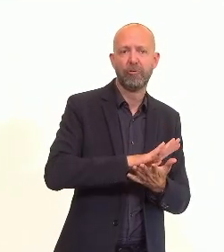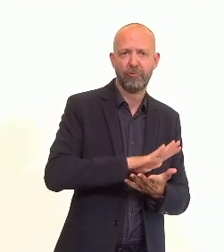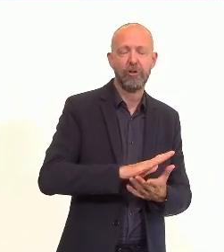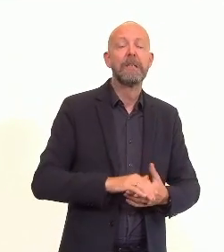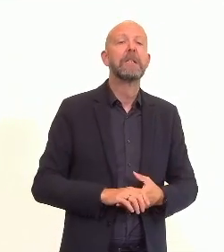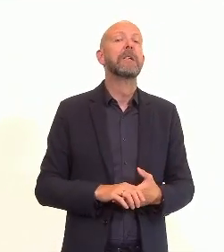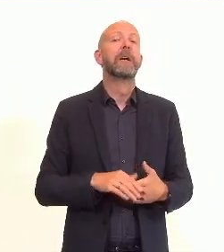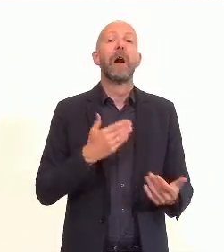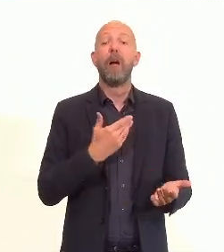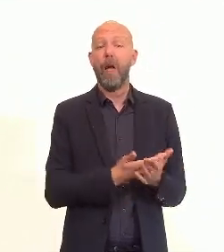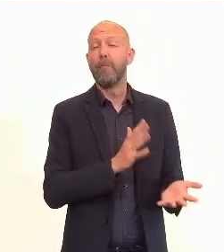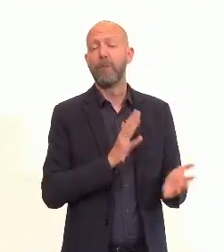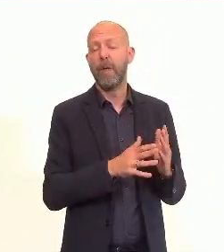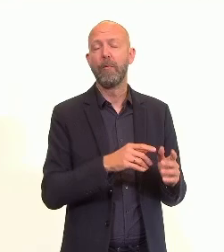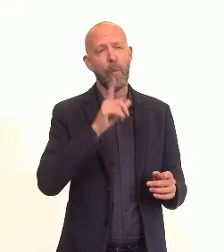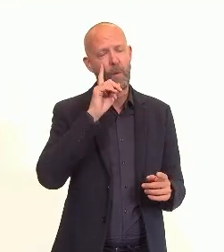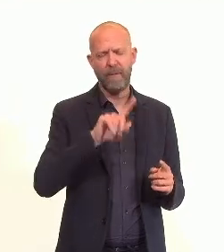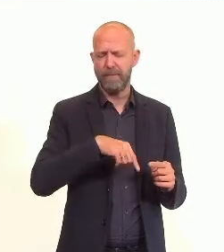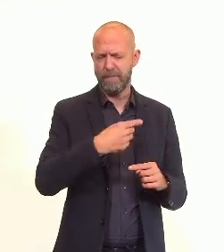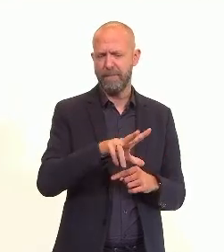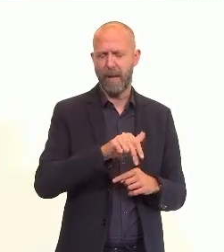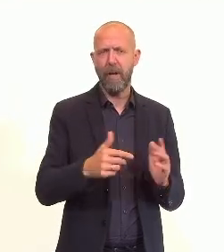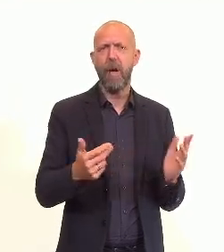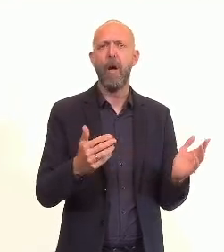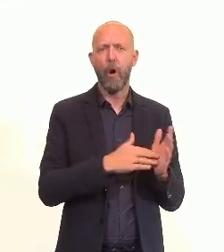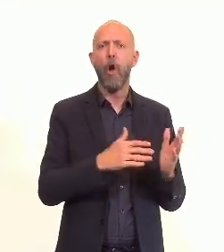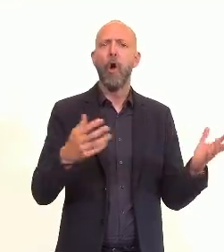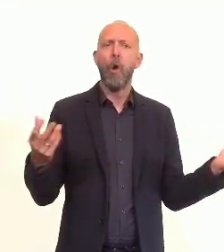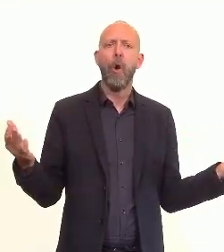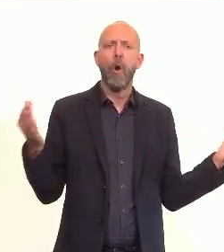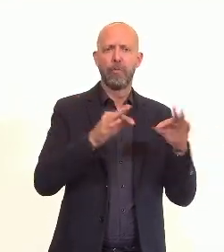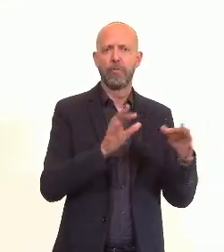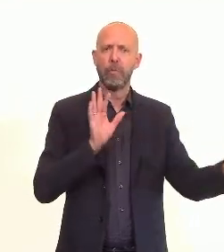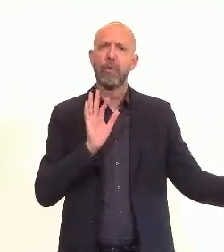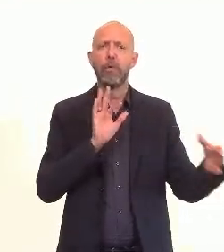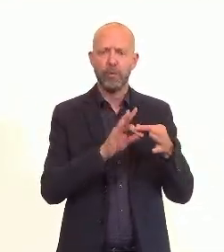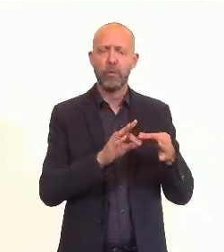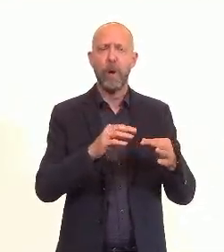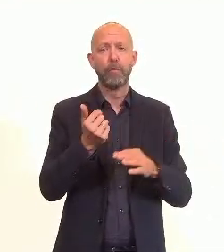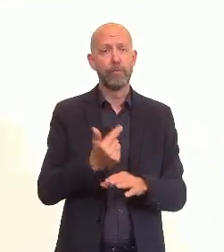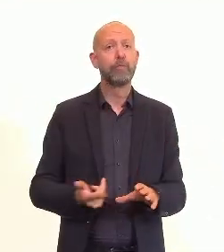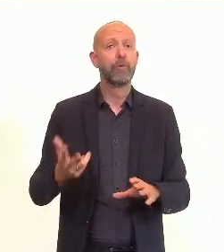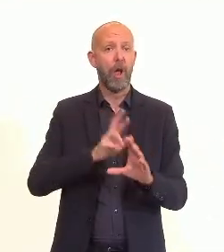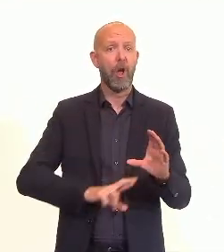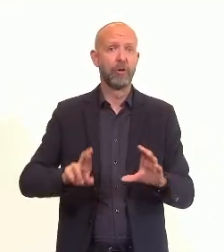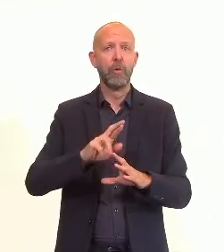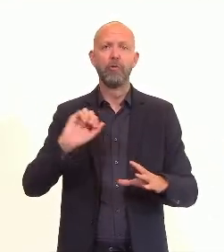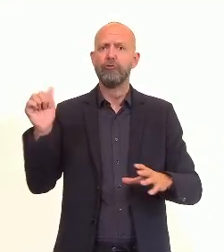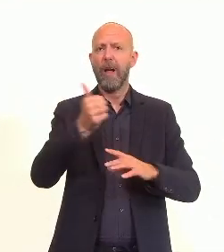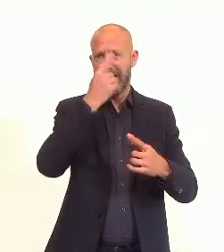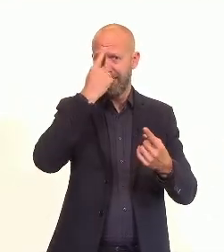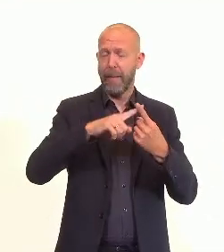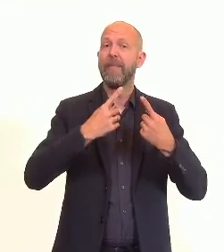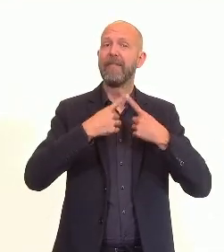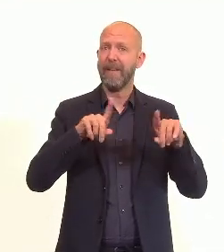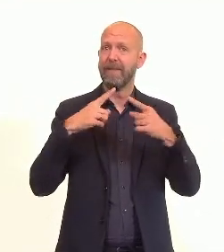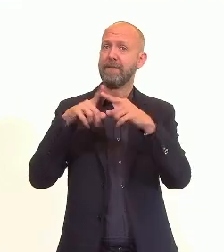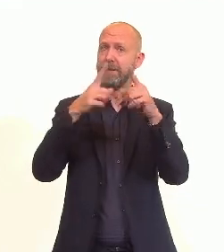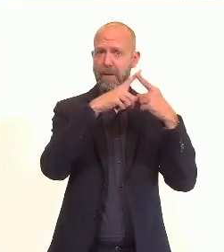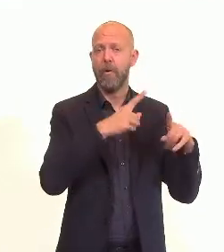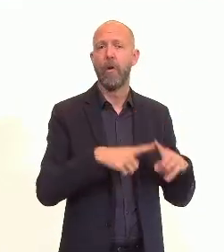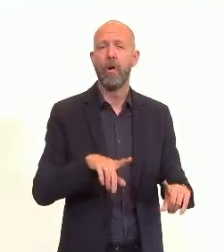il va peut-être, puisque là, on va se retrouver avec plusieurs régions qui avaient des thématiques différentes et donc on va essayer de trouver un thème.